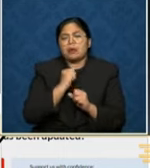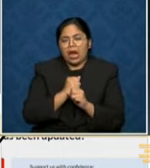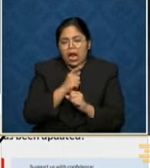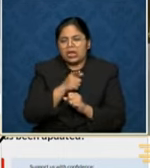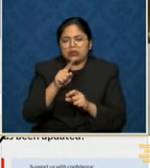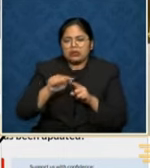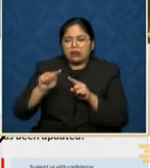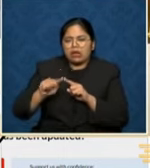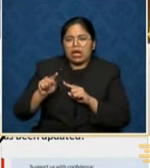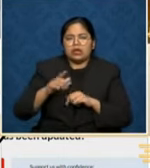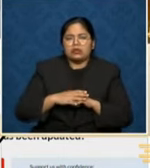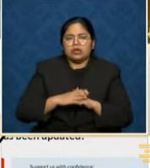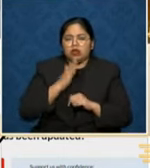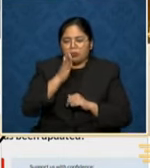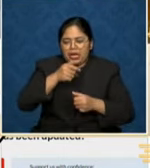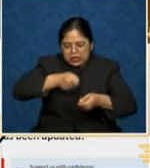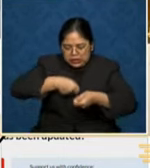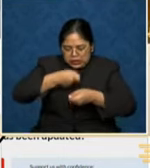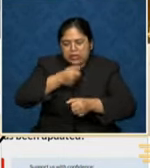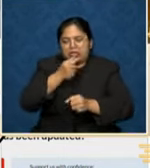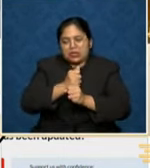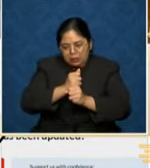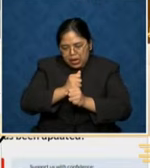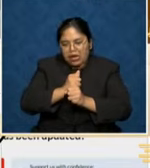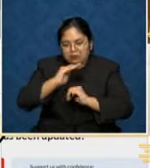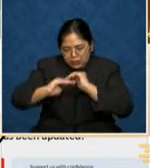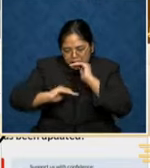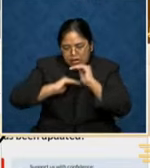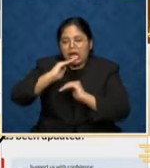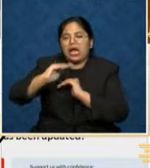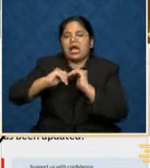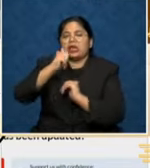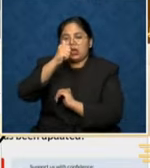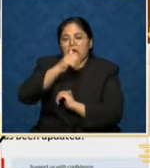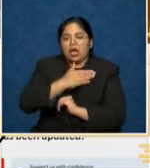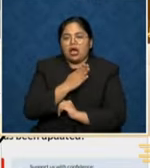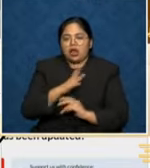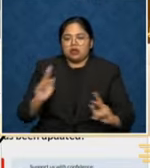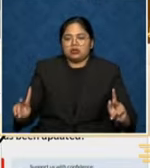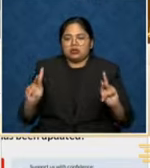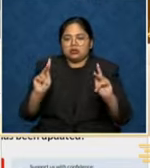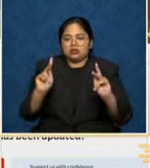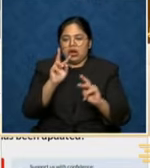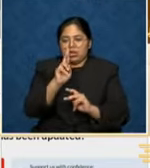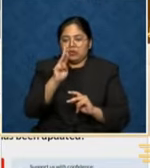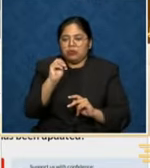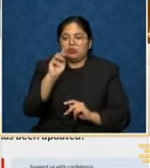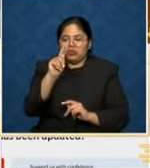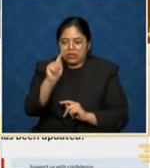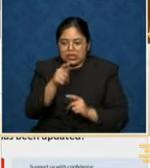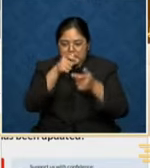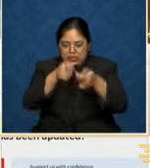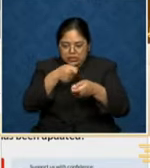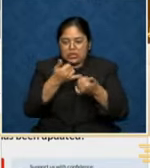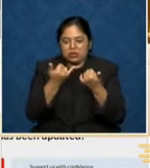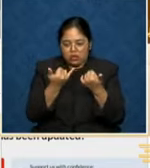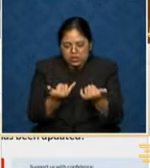ได้ลืมตาอ้าปากได้แต่ในยุคที่ผมเป็นรัฐมนตรีว่าการกระทรวงเกษตรผมจะทำประมาณนี้ก่อนผมจะน